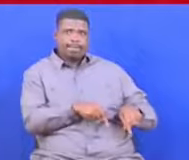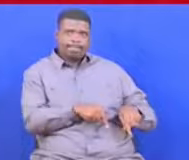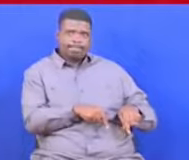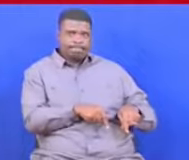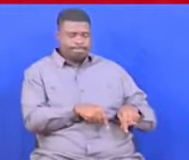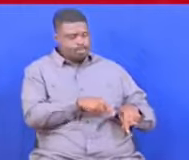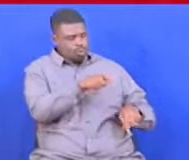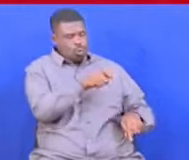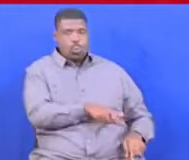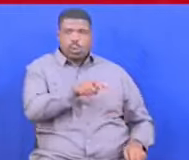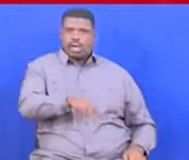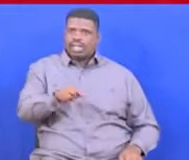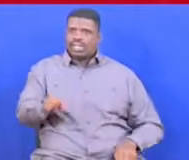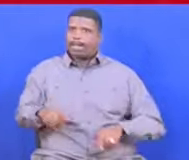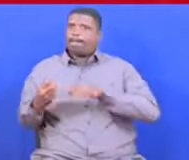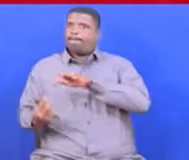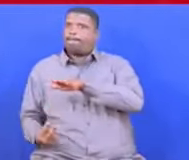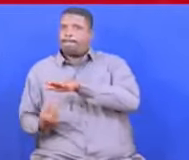na uraia pacha